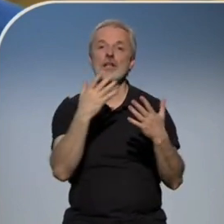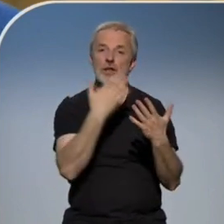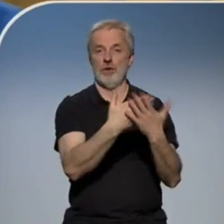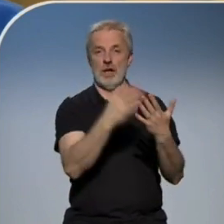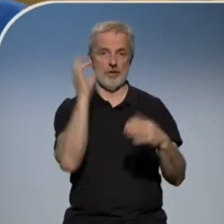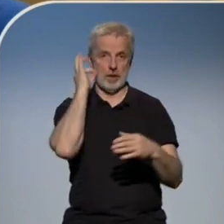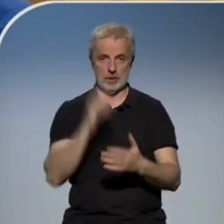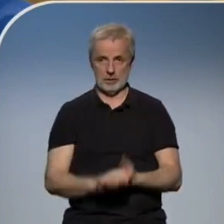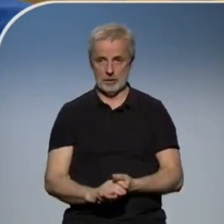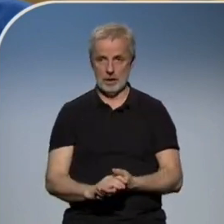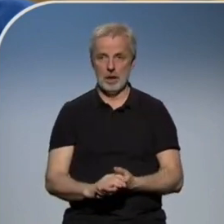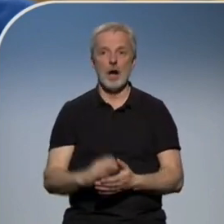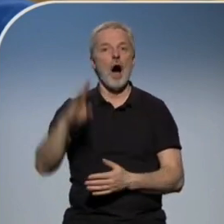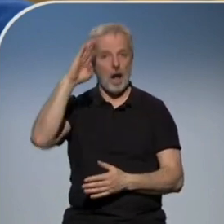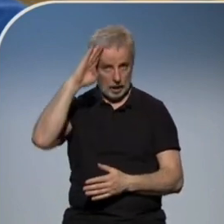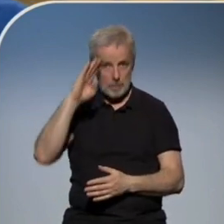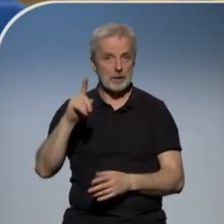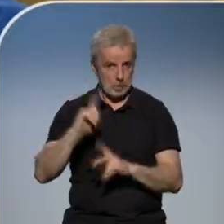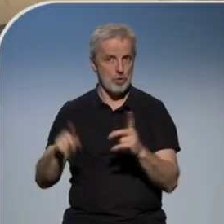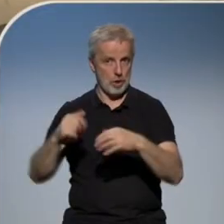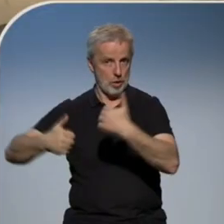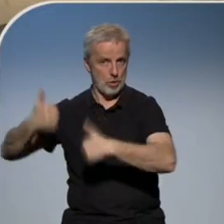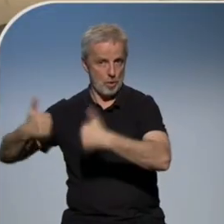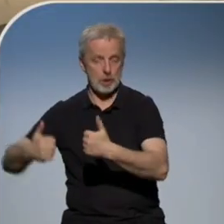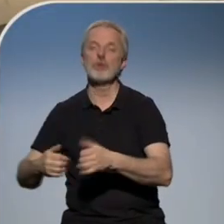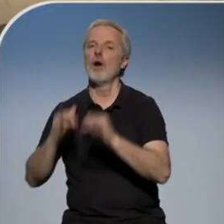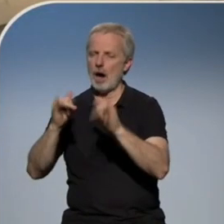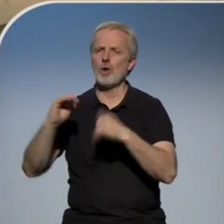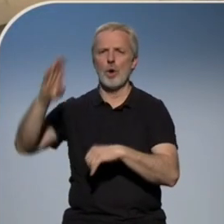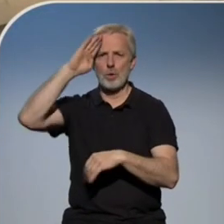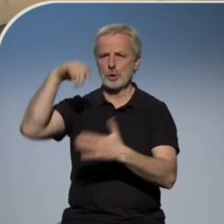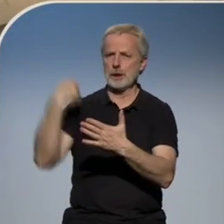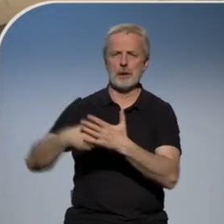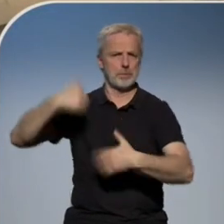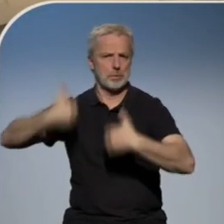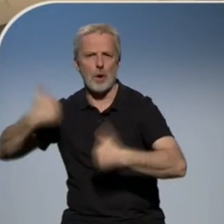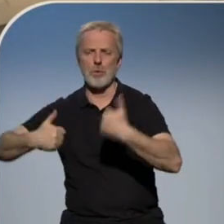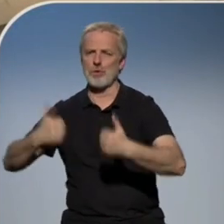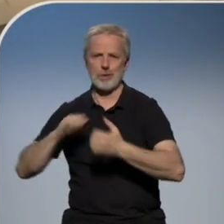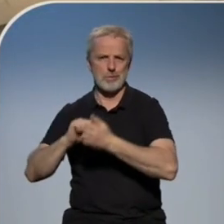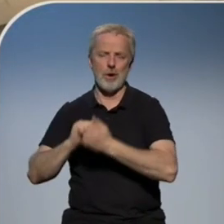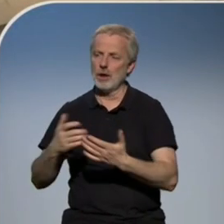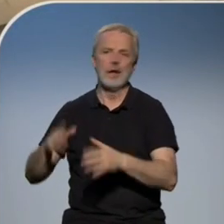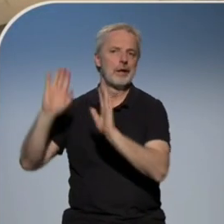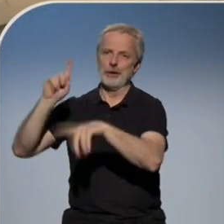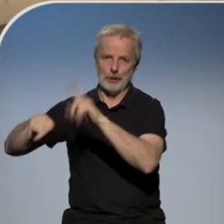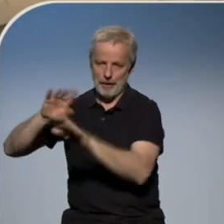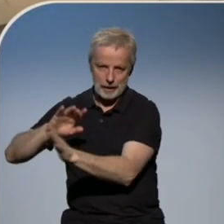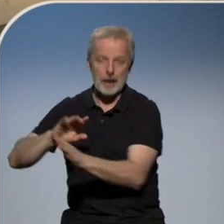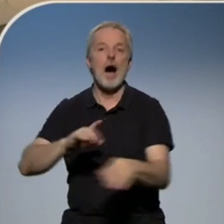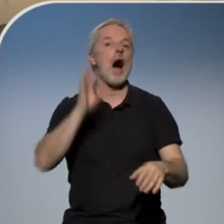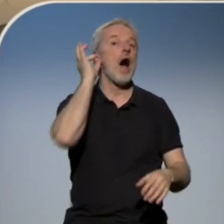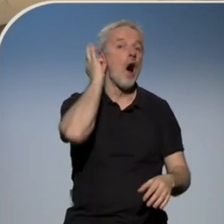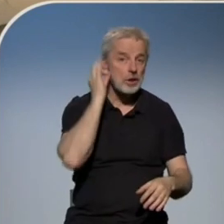Ale chlapeci se mají motivovat. Tam to nevadí. Je to tak. Ti kluci jsou v tomhle, oni jsou soutěživí, je v nich velká rivalita, takže tam to nevadí. Ale holčičkám